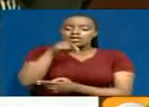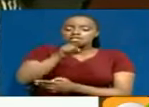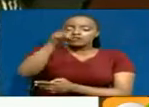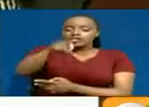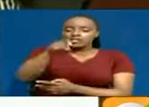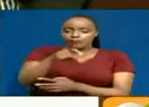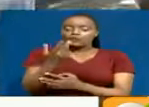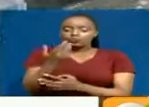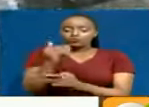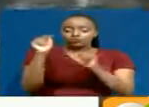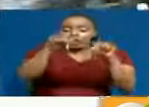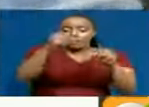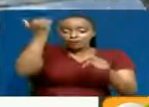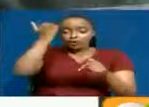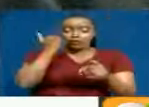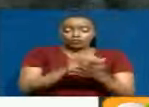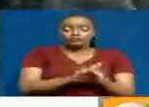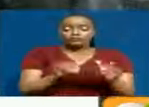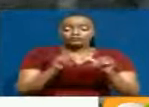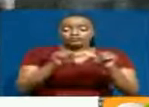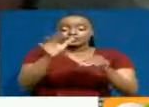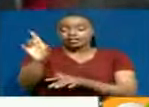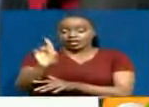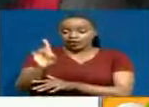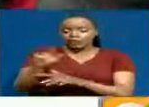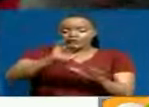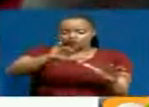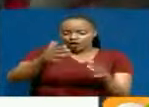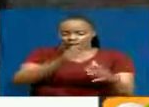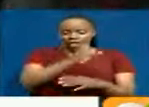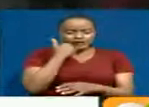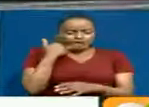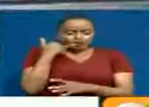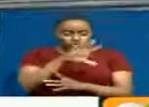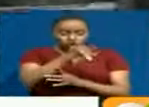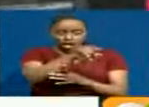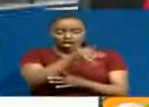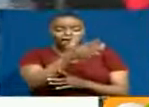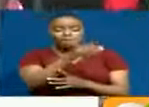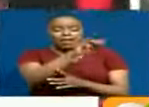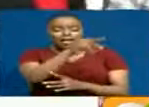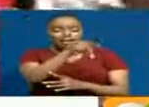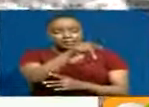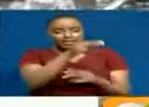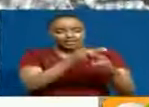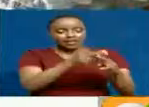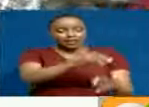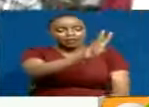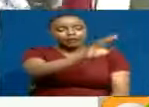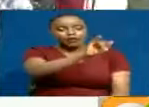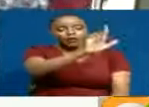ought to face. Haya ya kijiri Nairobi, katika kaunti ya Nakuru, mbunge wa Tiaty William